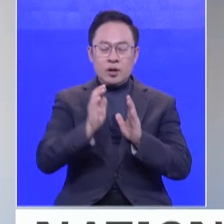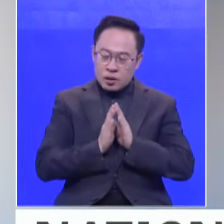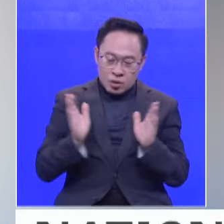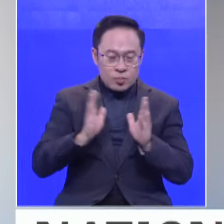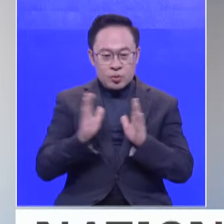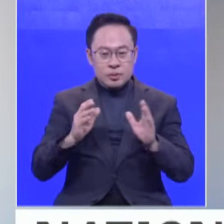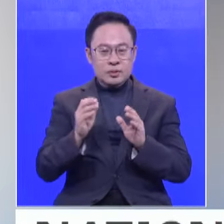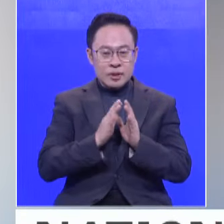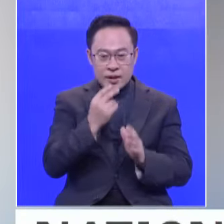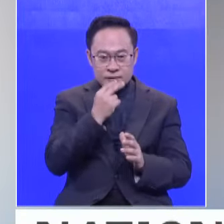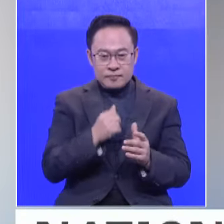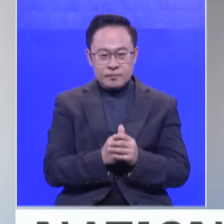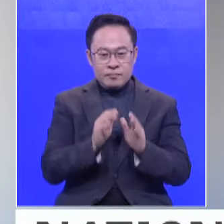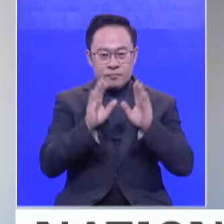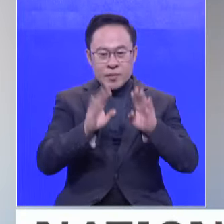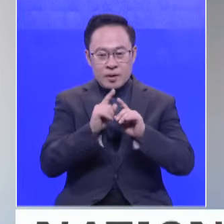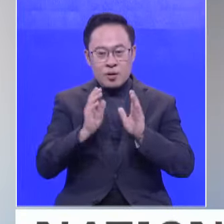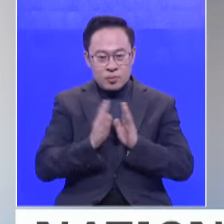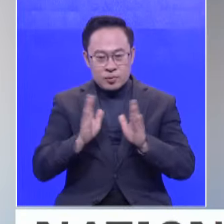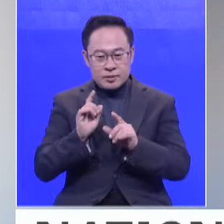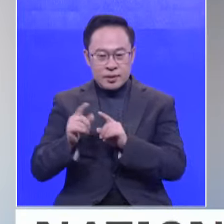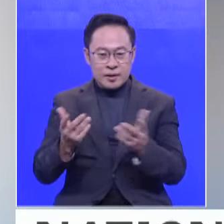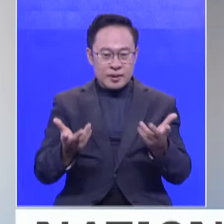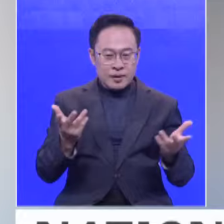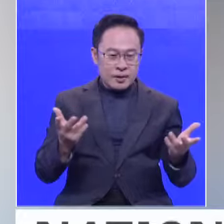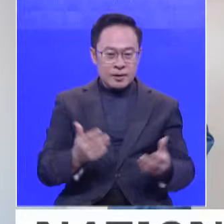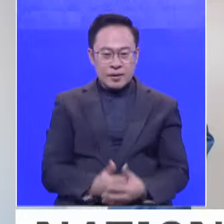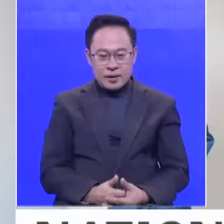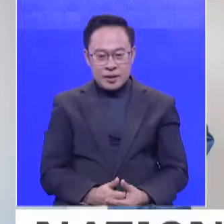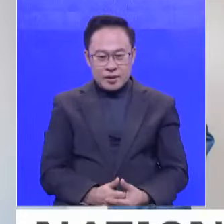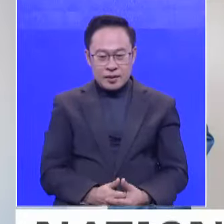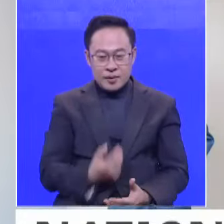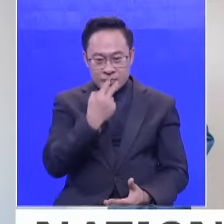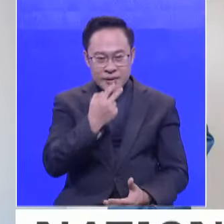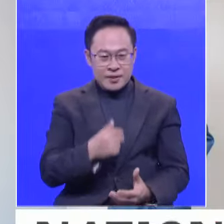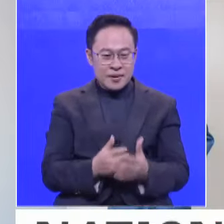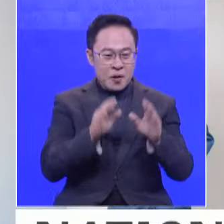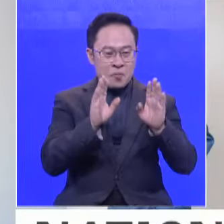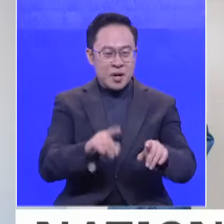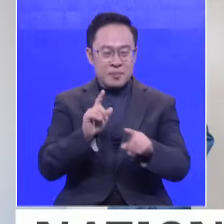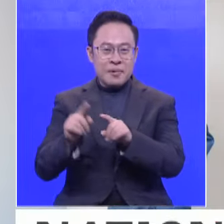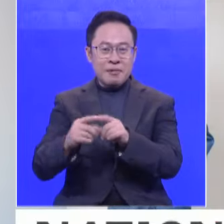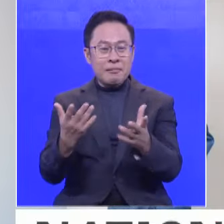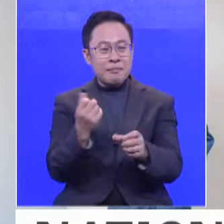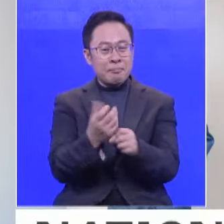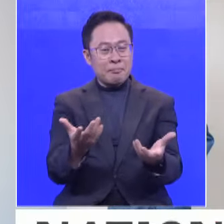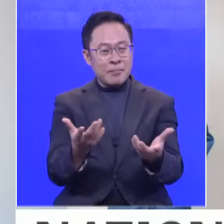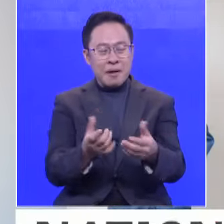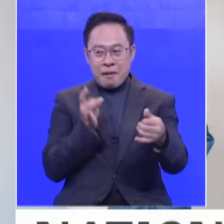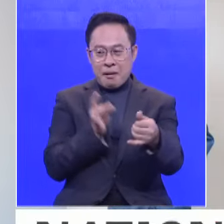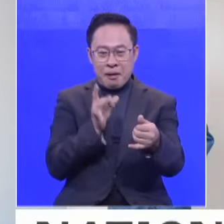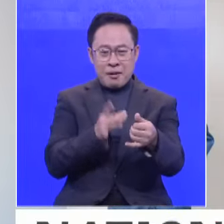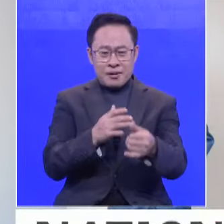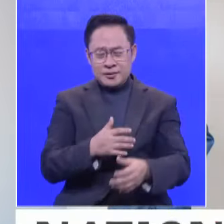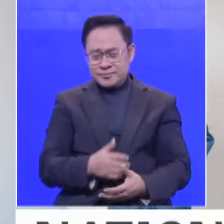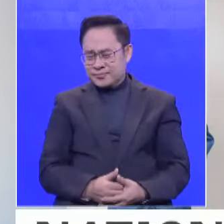มากนะคะแล้วคอมเมนต์ก็เข้ามาเยอะมากเลยนี่ๆๆดูดิคะดูอย่าแกงน้องเป็น